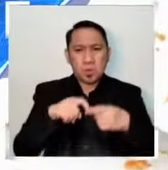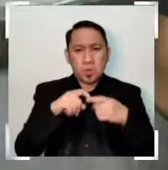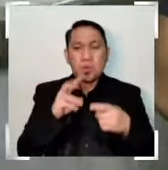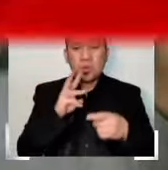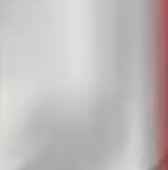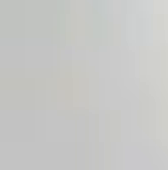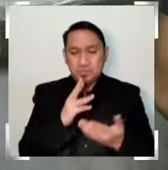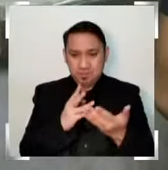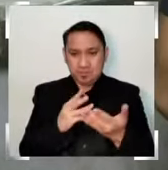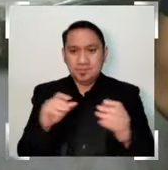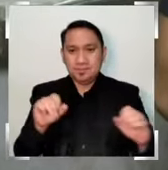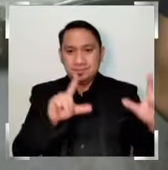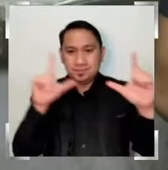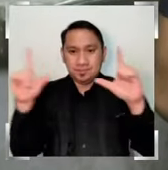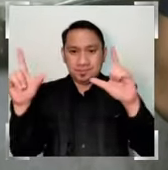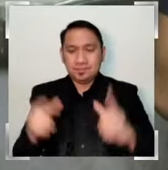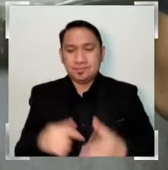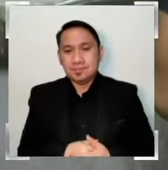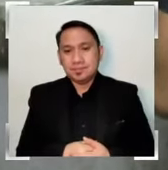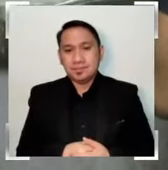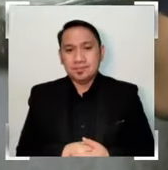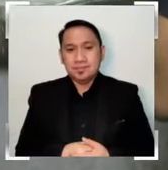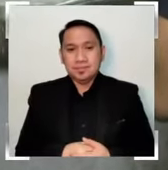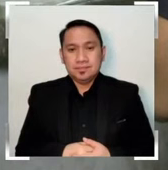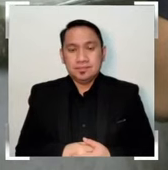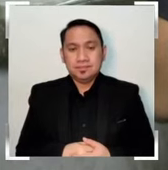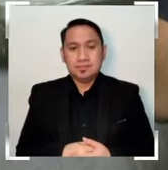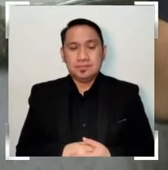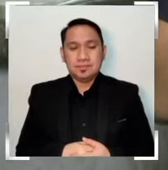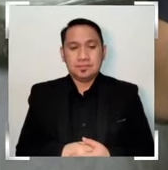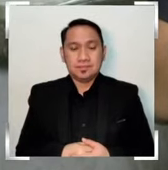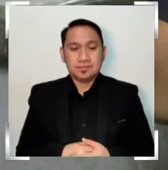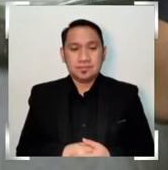Alegre. Bam?